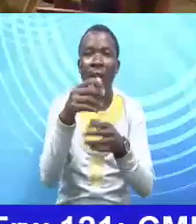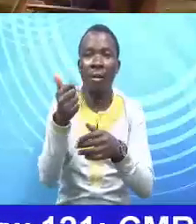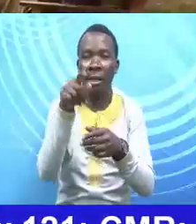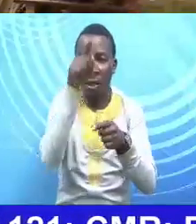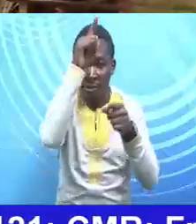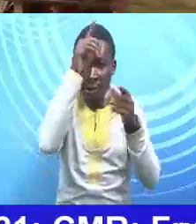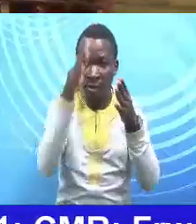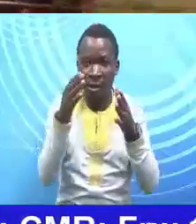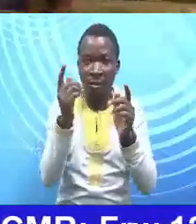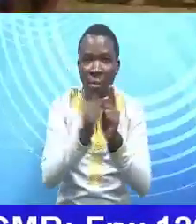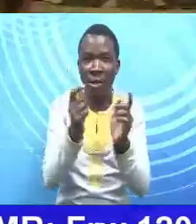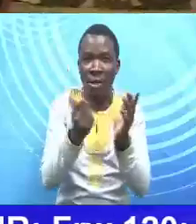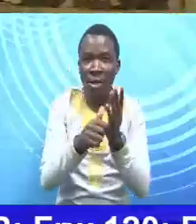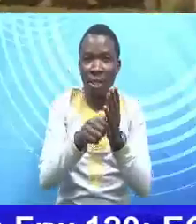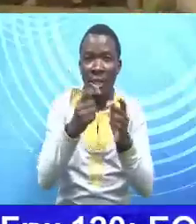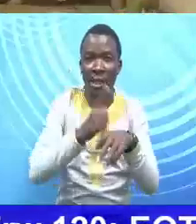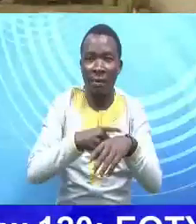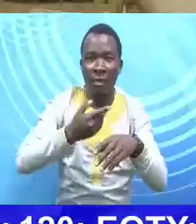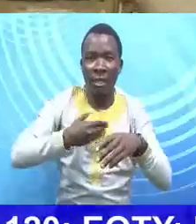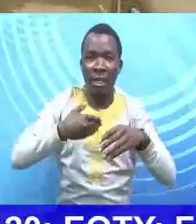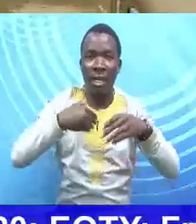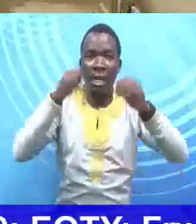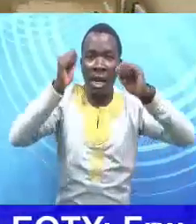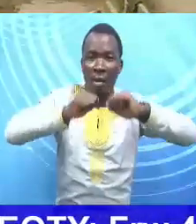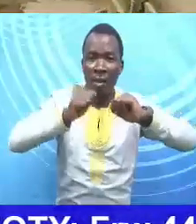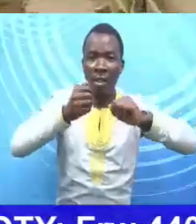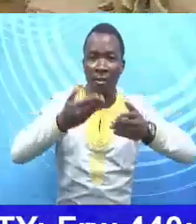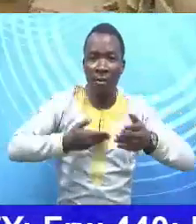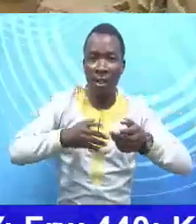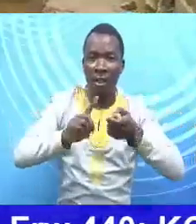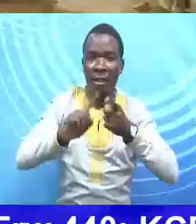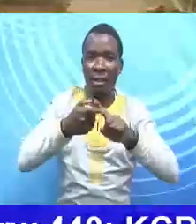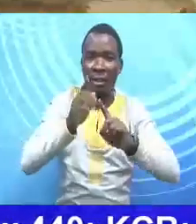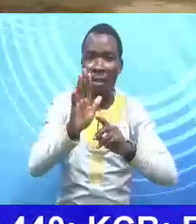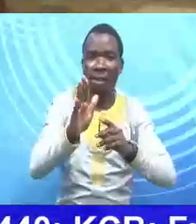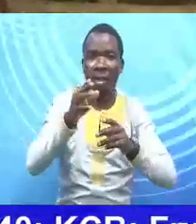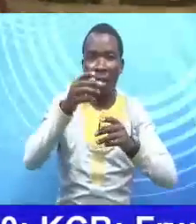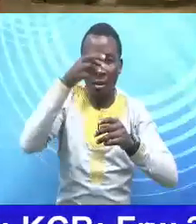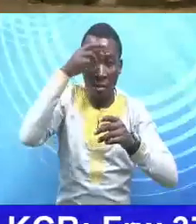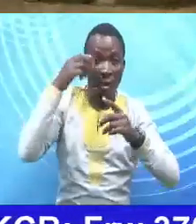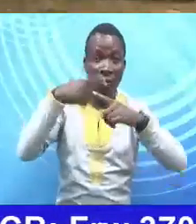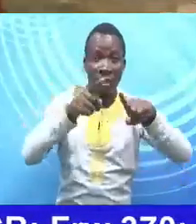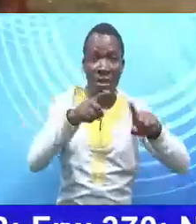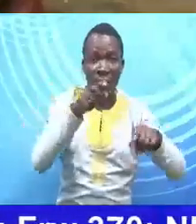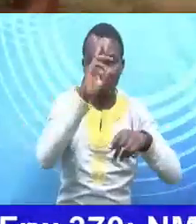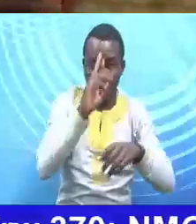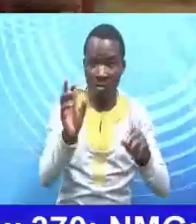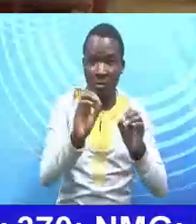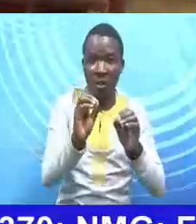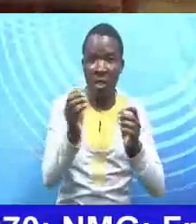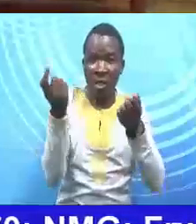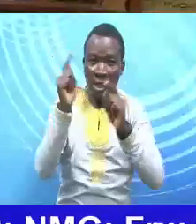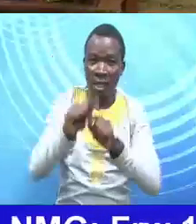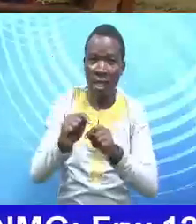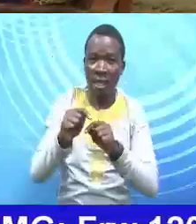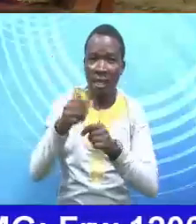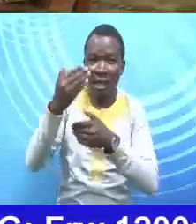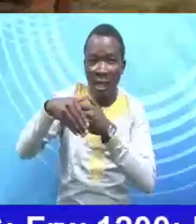hari amasezerano yagiranye na mugenzi we ku mpamvu zitandukanye akaba atabasha kuyubahiriza yajya twegera